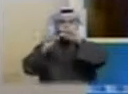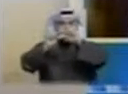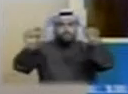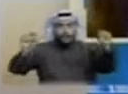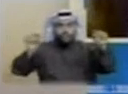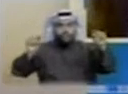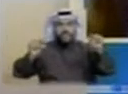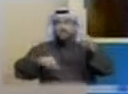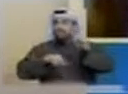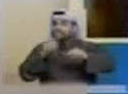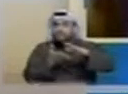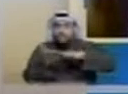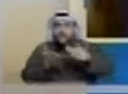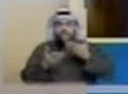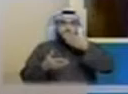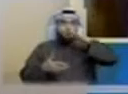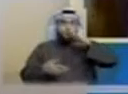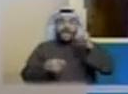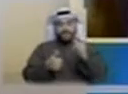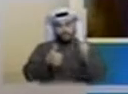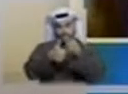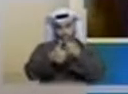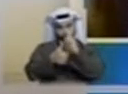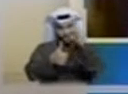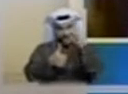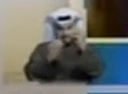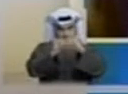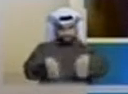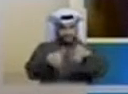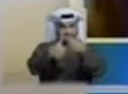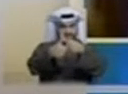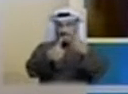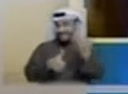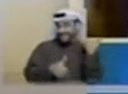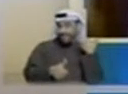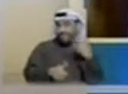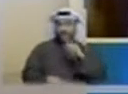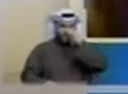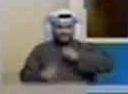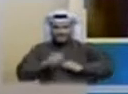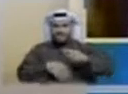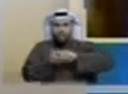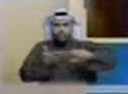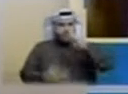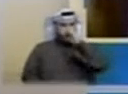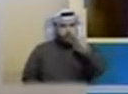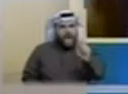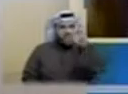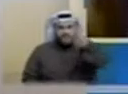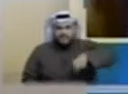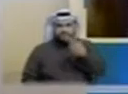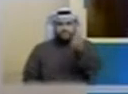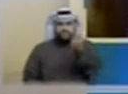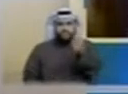راح يعفينا أخوي مطر من جانبين أساسيين. الجانب الأول حتى لا يقع في المخالفات مثل ما وضحت قبل شوية، ومن